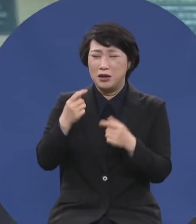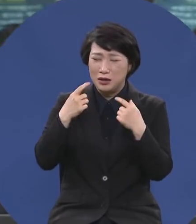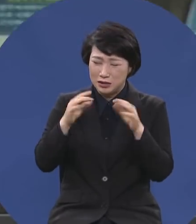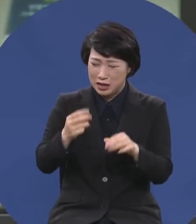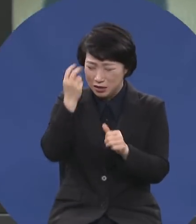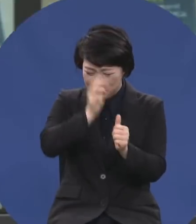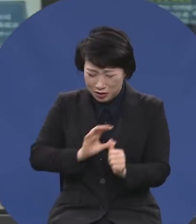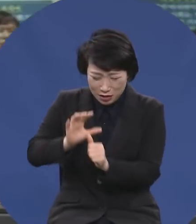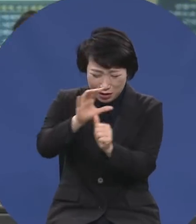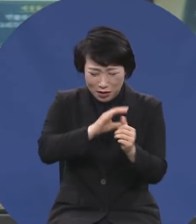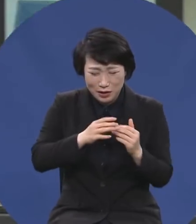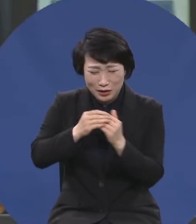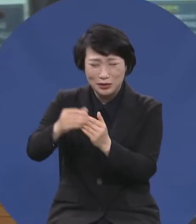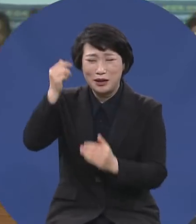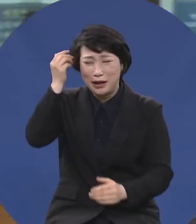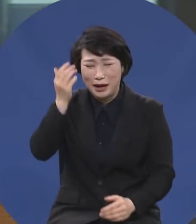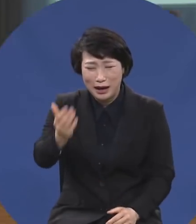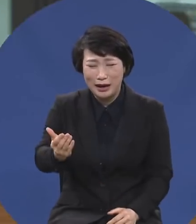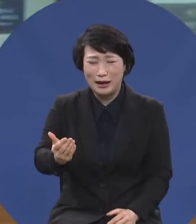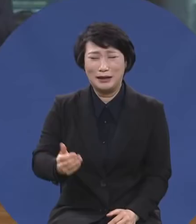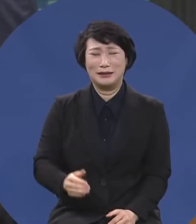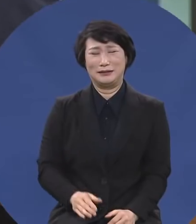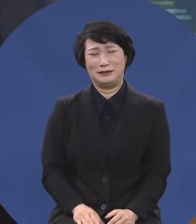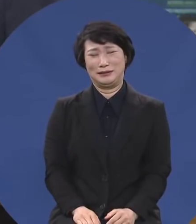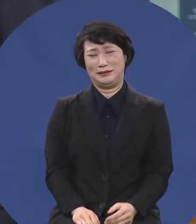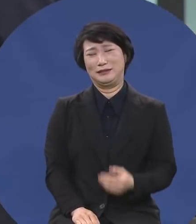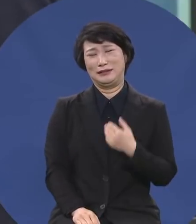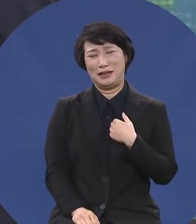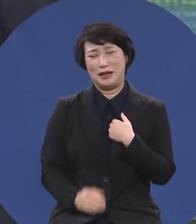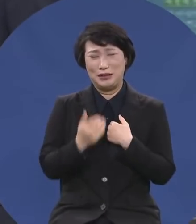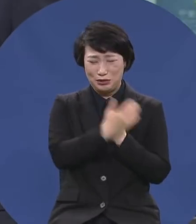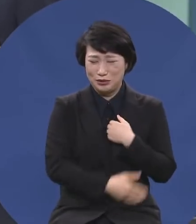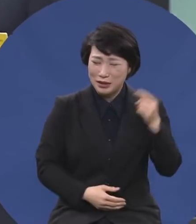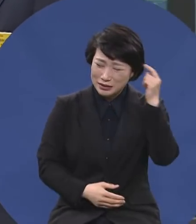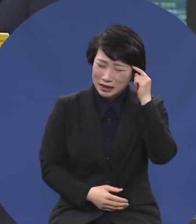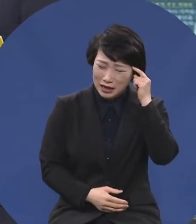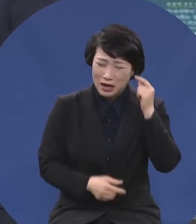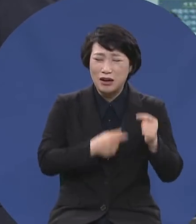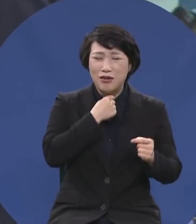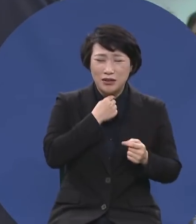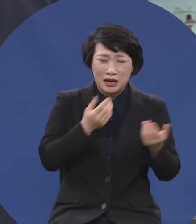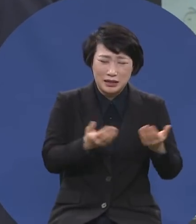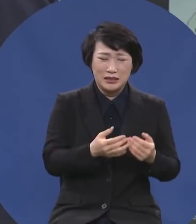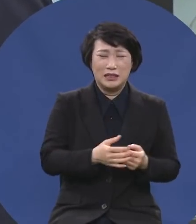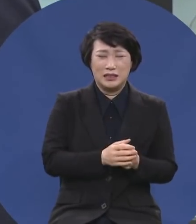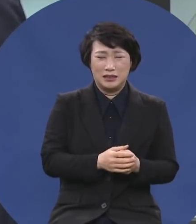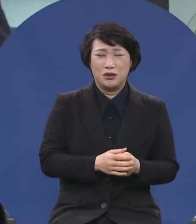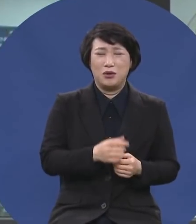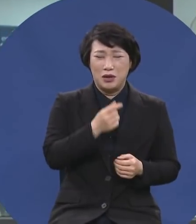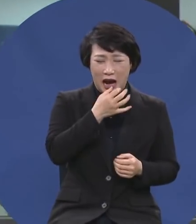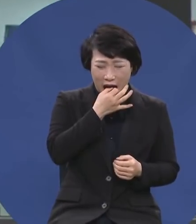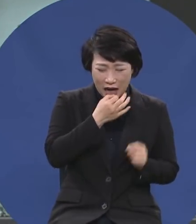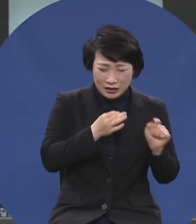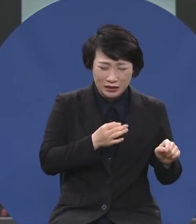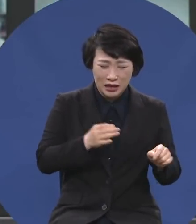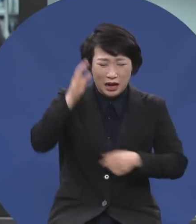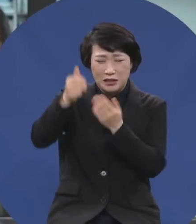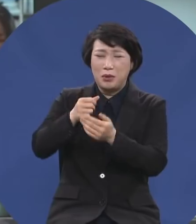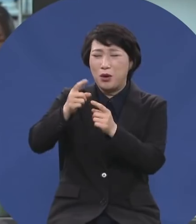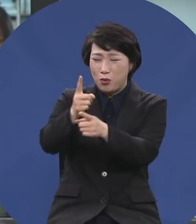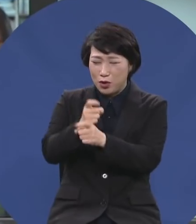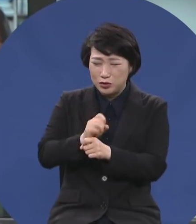지키시고 인도해 주시옵나이까. 육신의 생각과 소욕과 정욕과 요구라고 하는